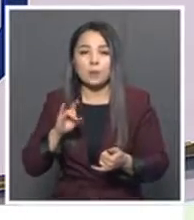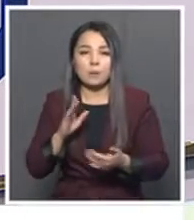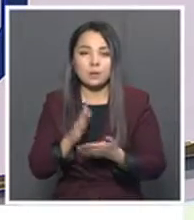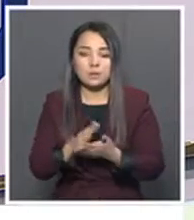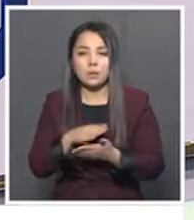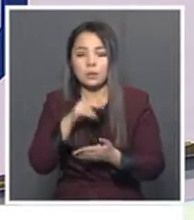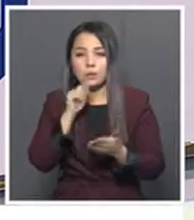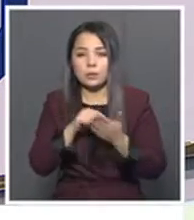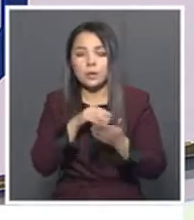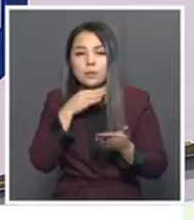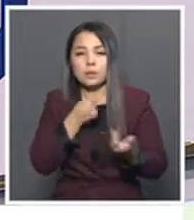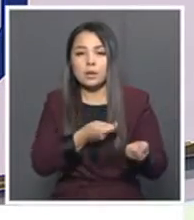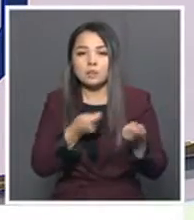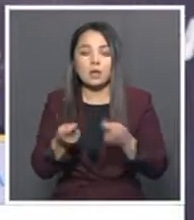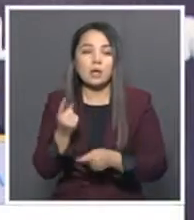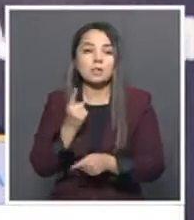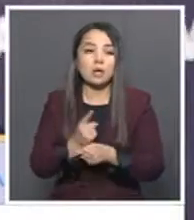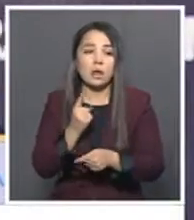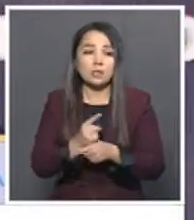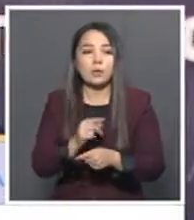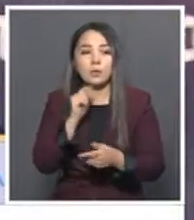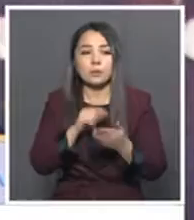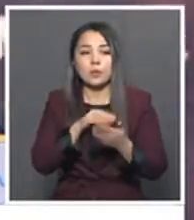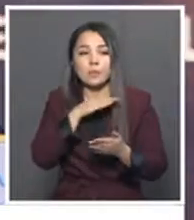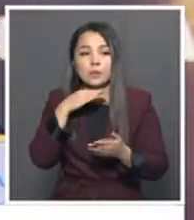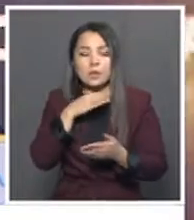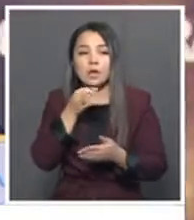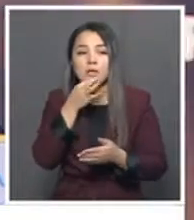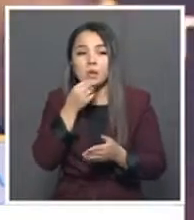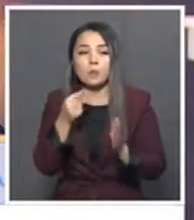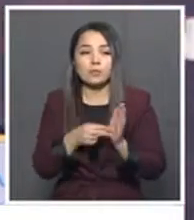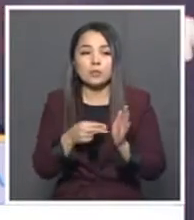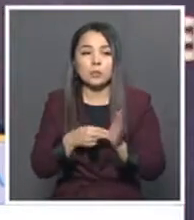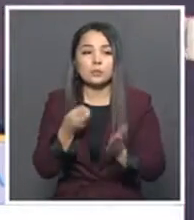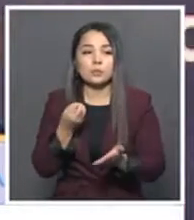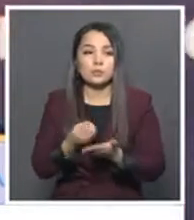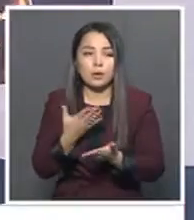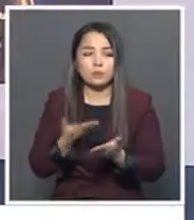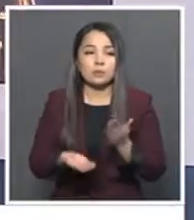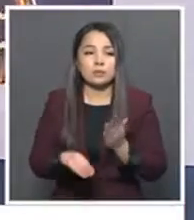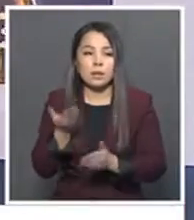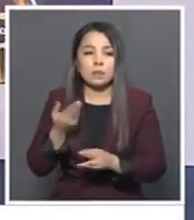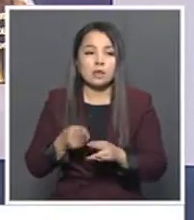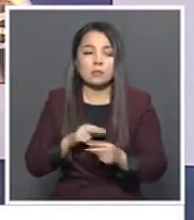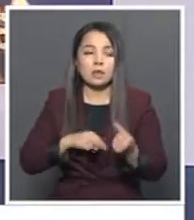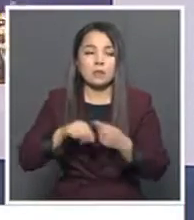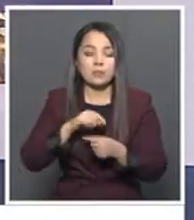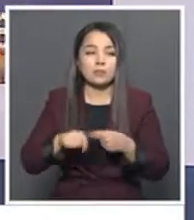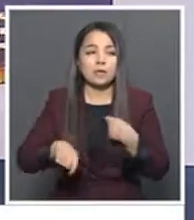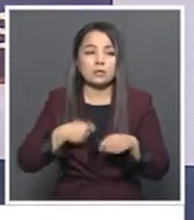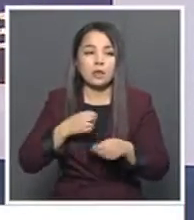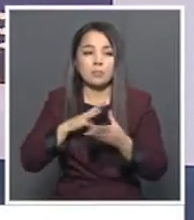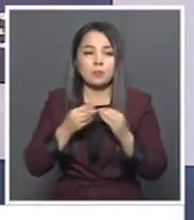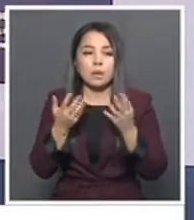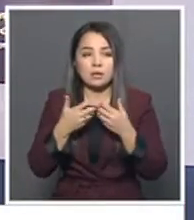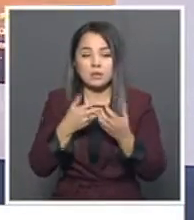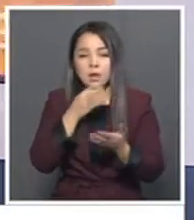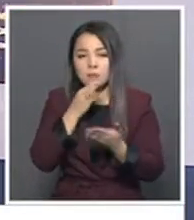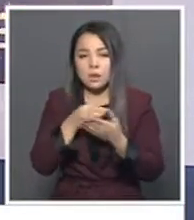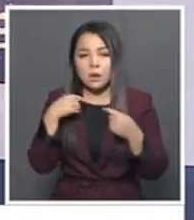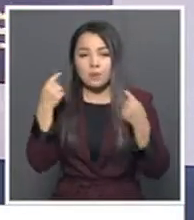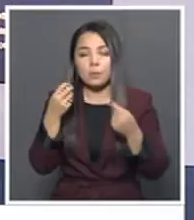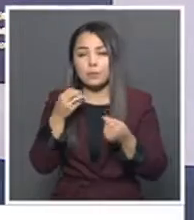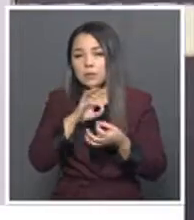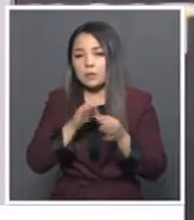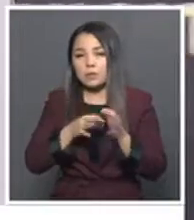етін әкелуге тыйым салынып отыр, ал елде құс еті мен жұмыртқа бағасының қымбаттауы кәсіпкерлердің шығынына байланысты. Есептелетін